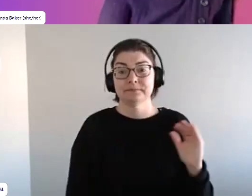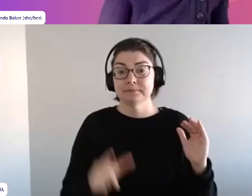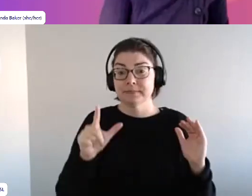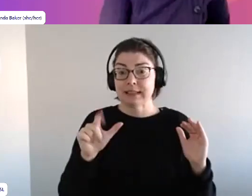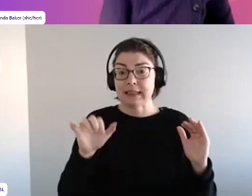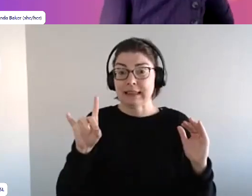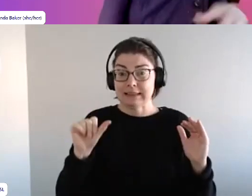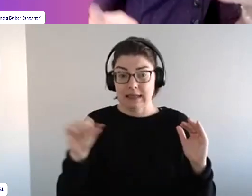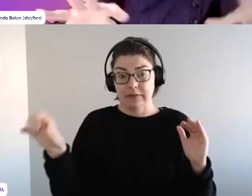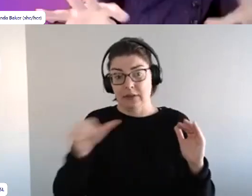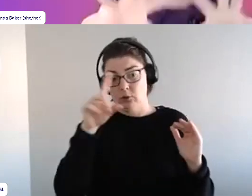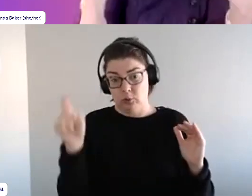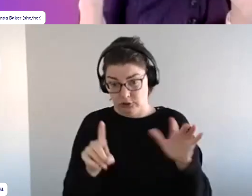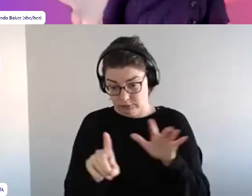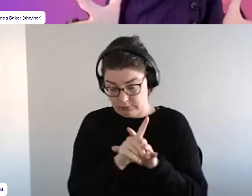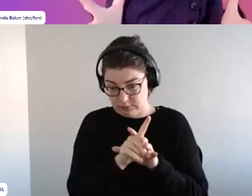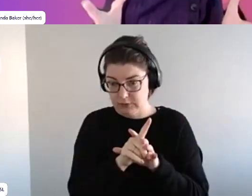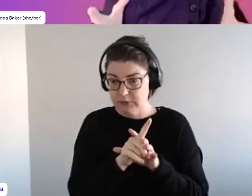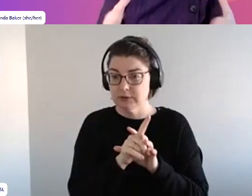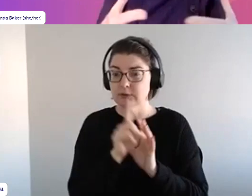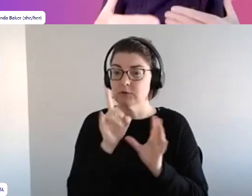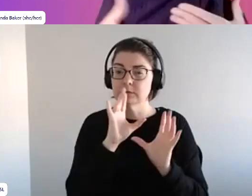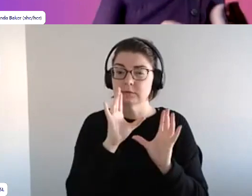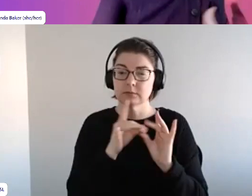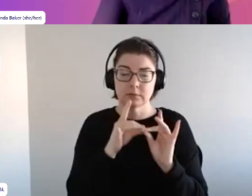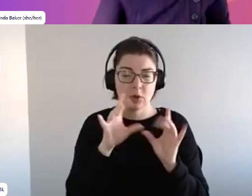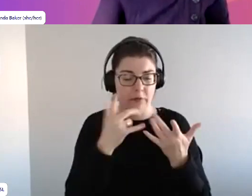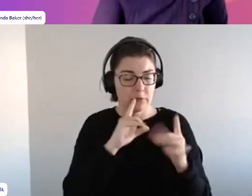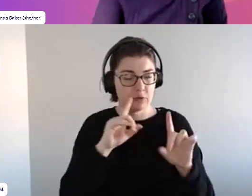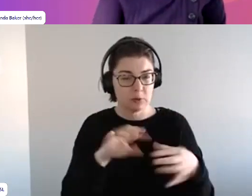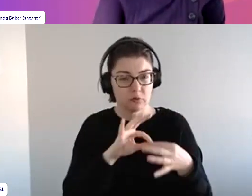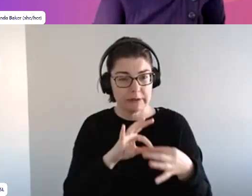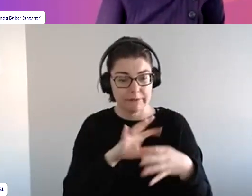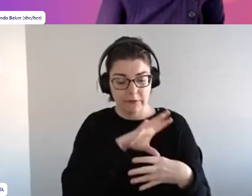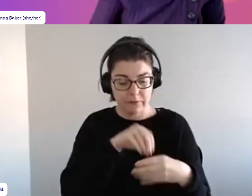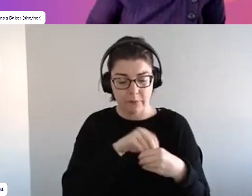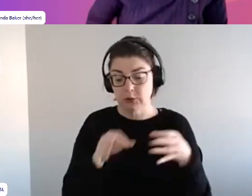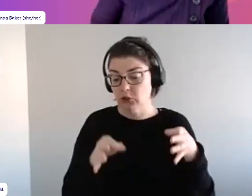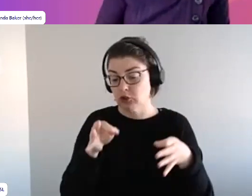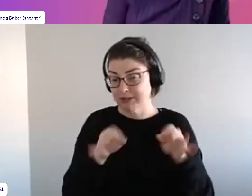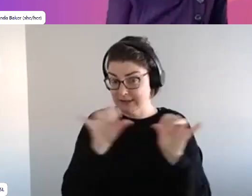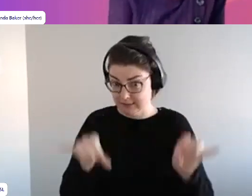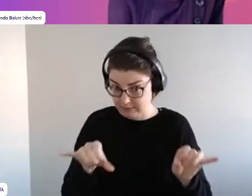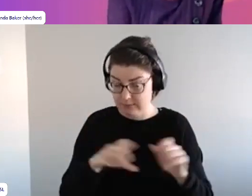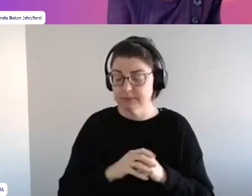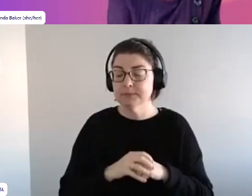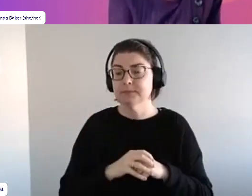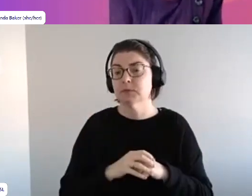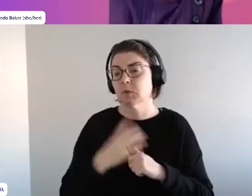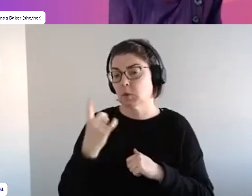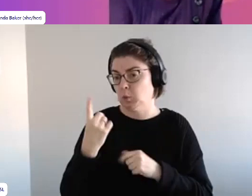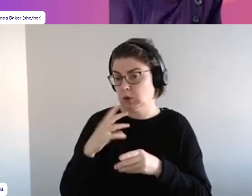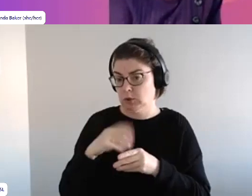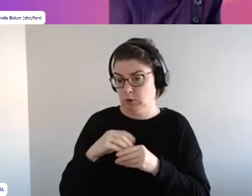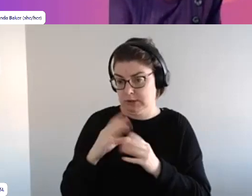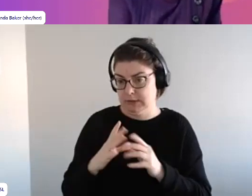une autre question qui nous est parvenue vous avez cadré beaucoup de vos réponses autour du système de